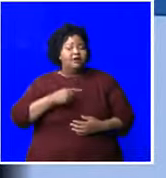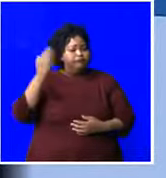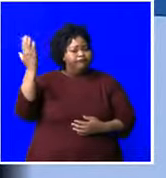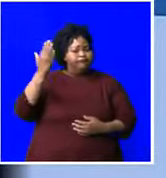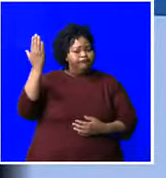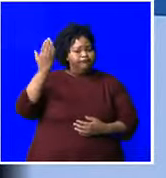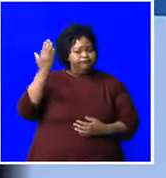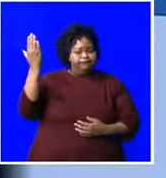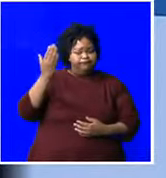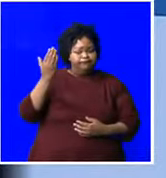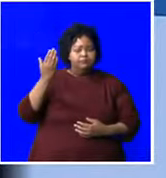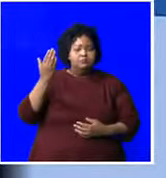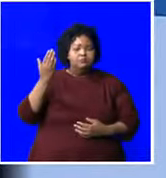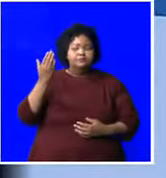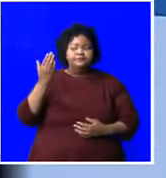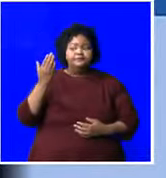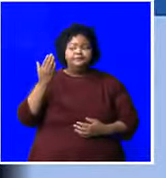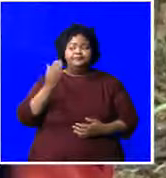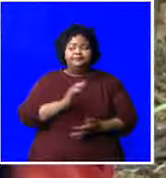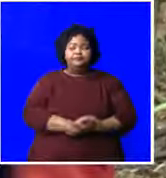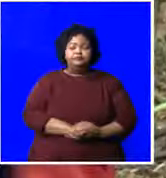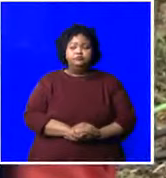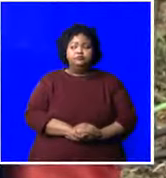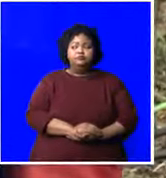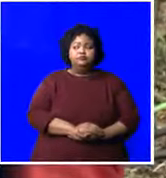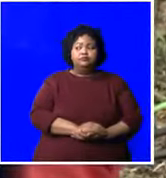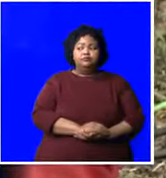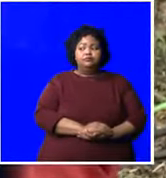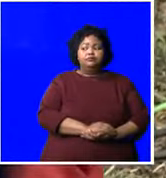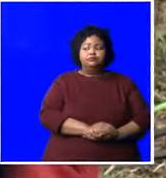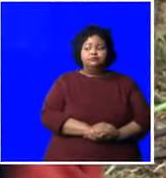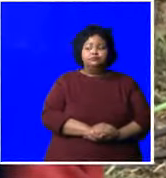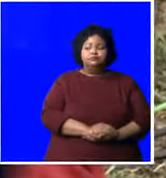Hayi, nina bekunene.